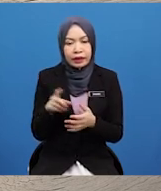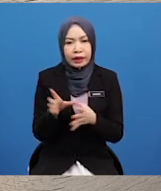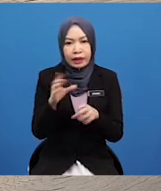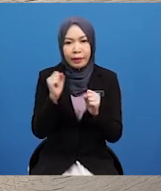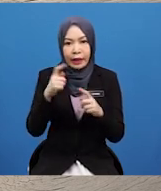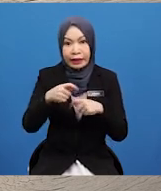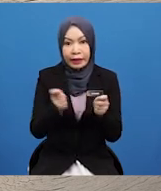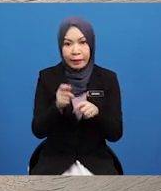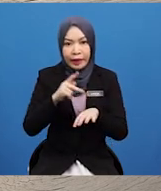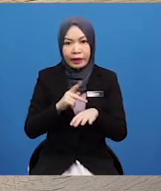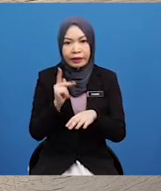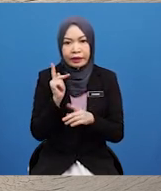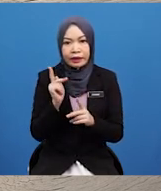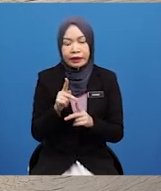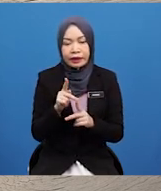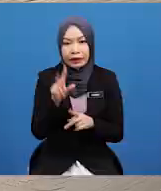esei.